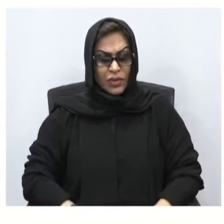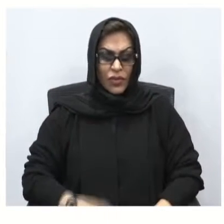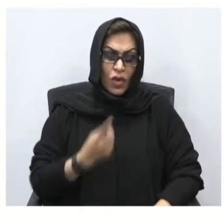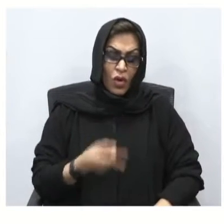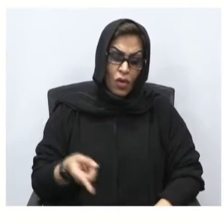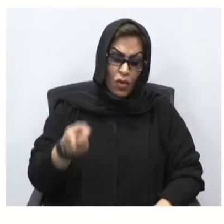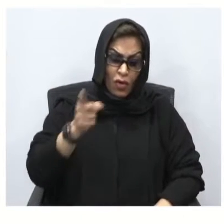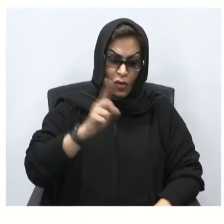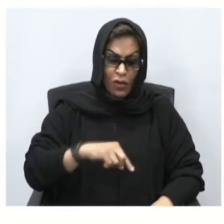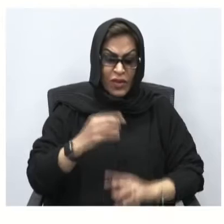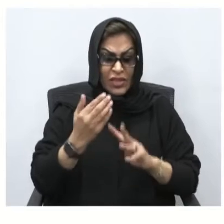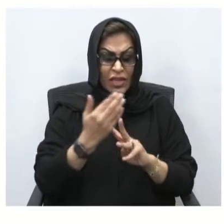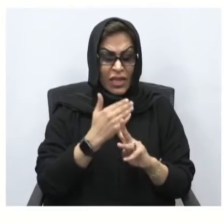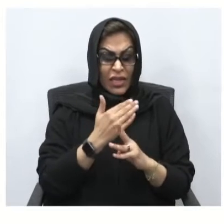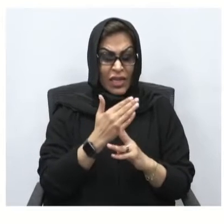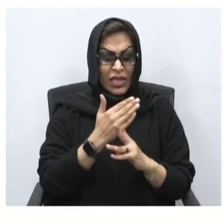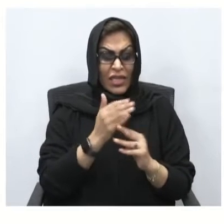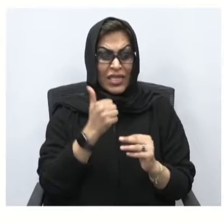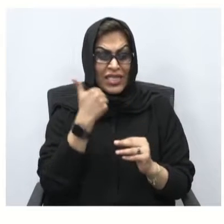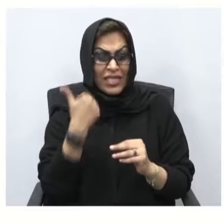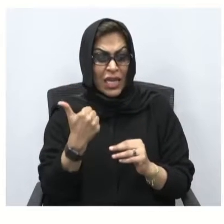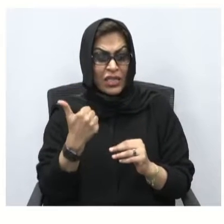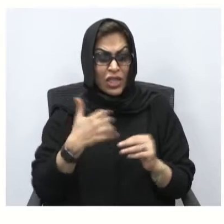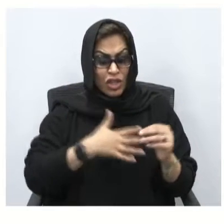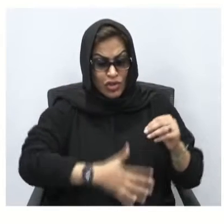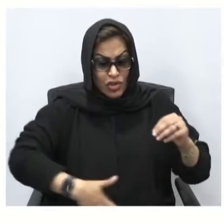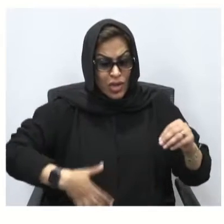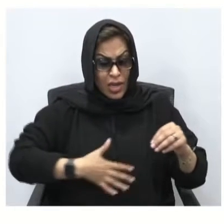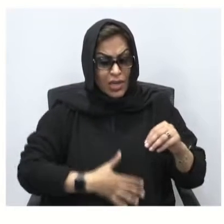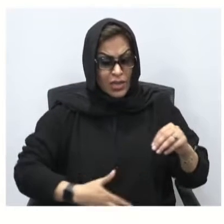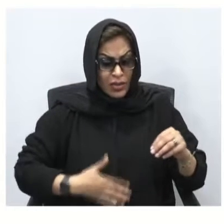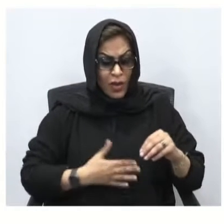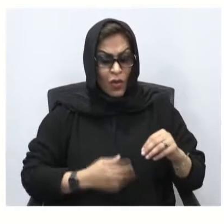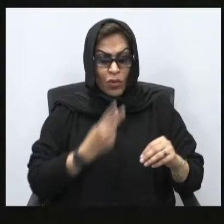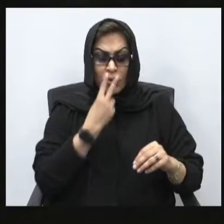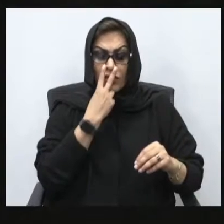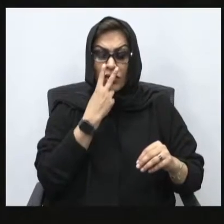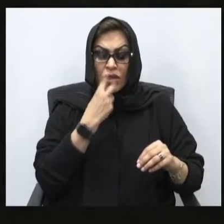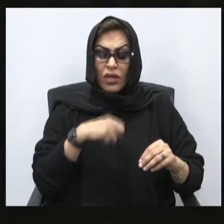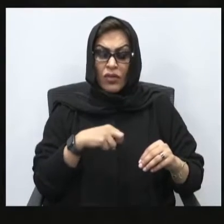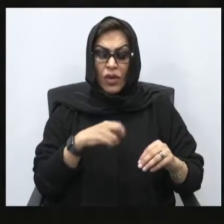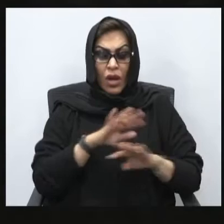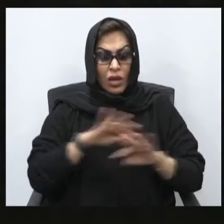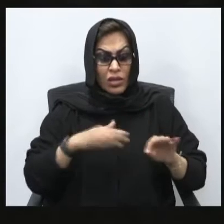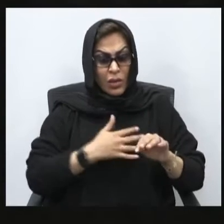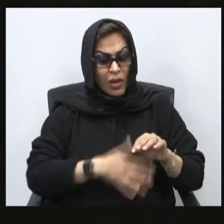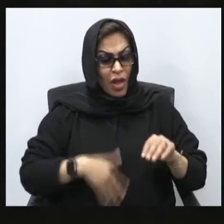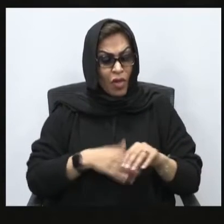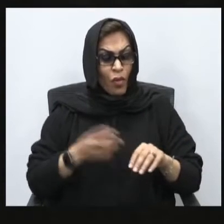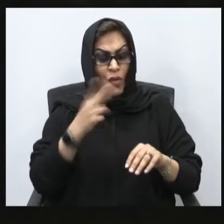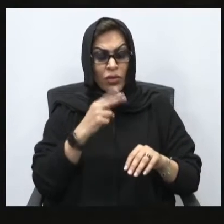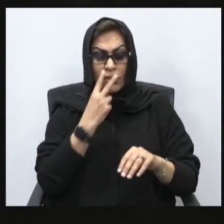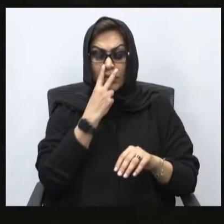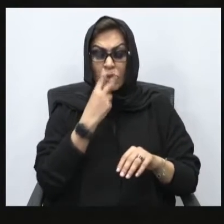اما الفصل ال السادس فهو يتكلم عن جهاز الهضم والتنفس والاخراج انتهينا من الهضم تبقى لنا